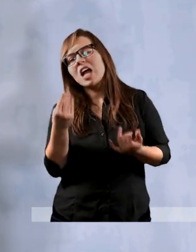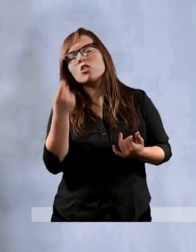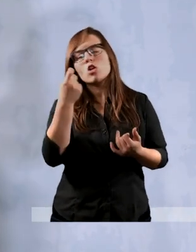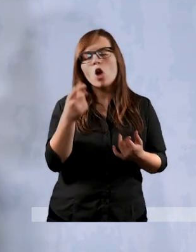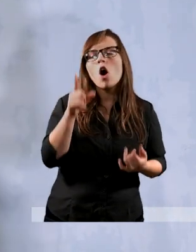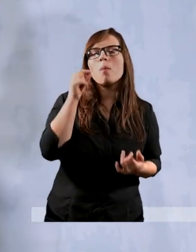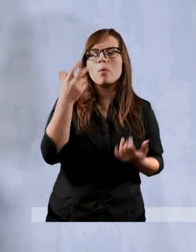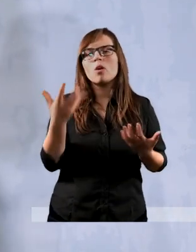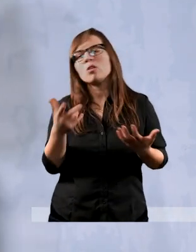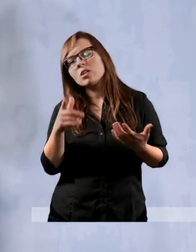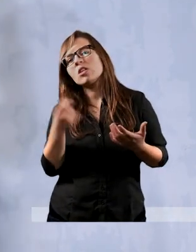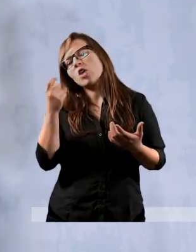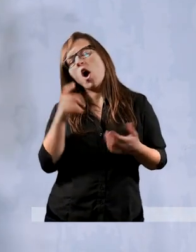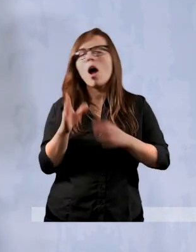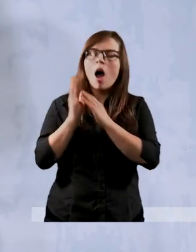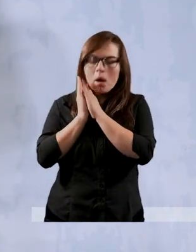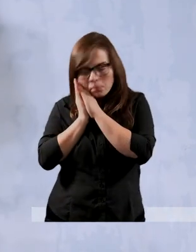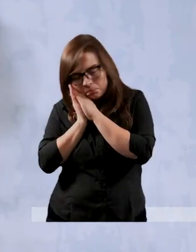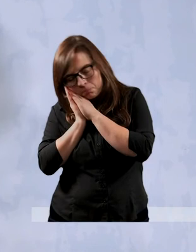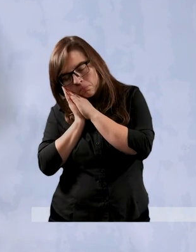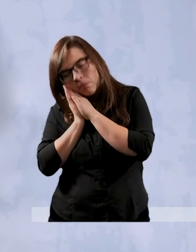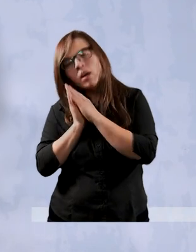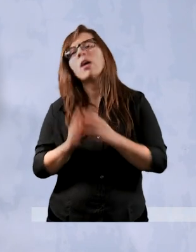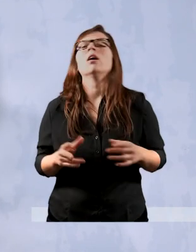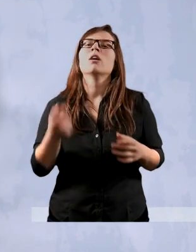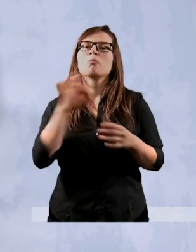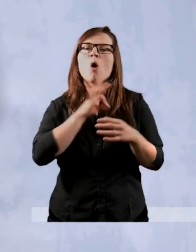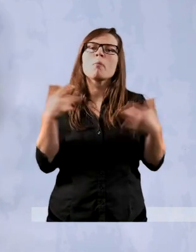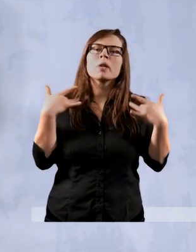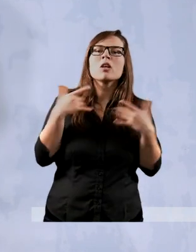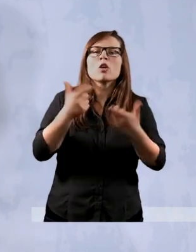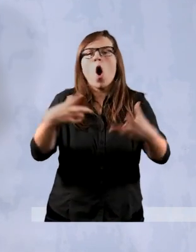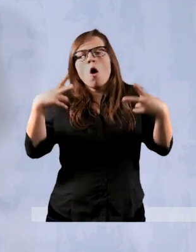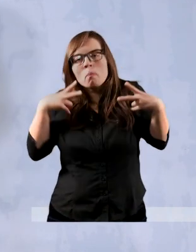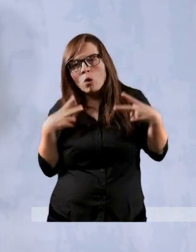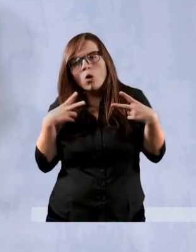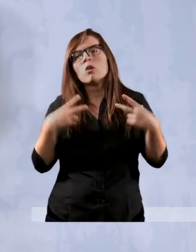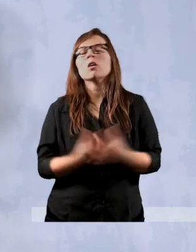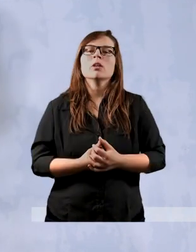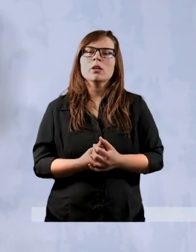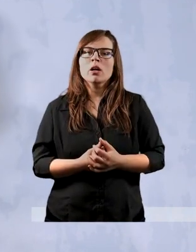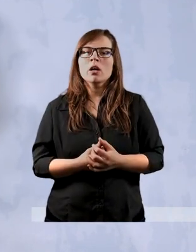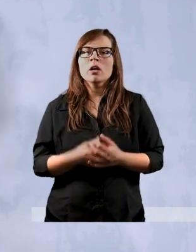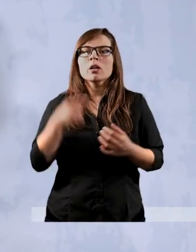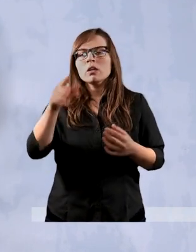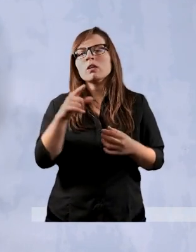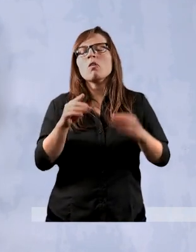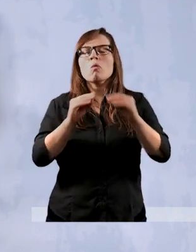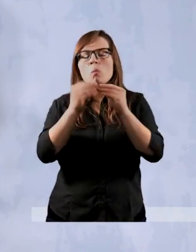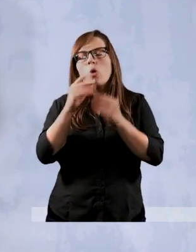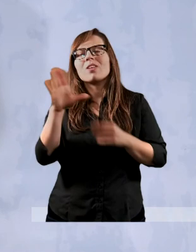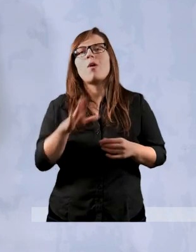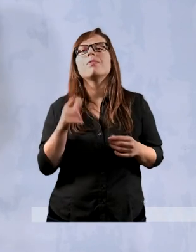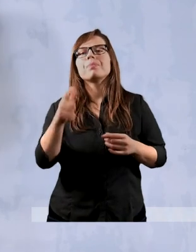trochę pospać, trochę podrzemać, jeszcze trochę założyć ręce, aby odpocząć. Tak zaskoczy cię ubóstwo